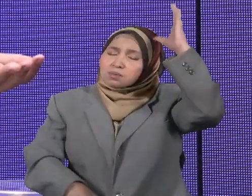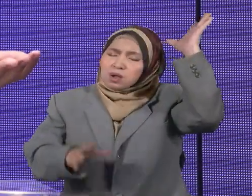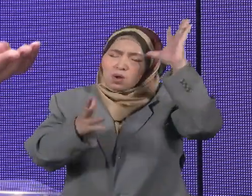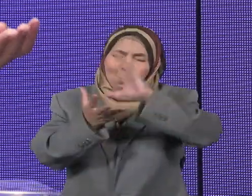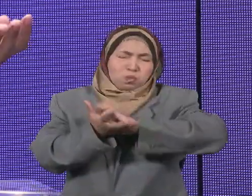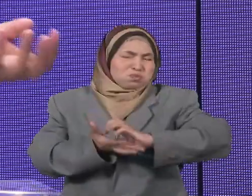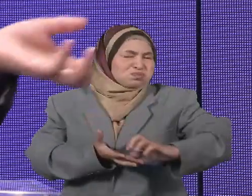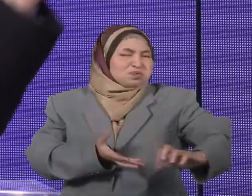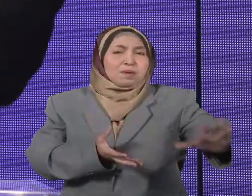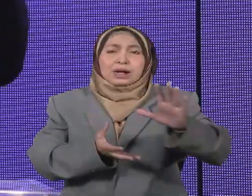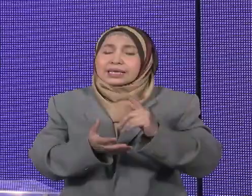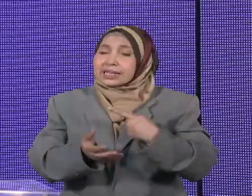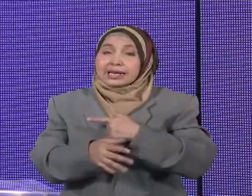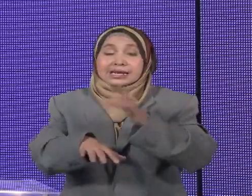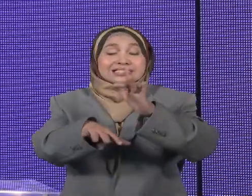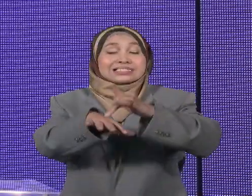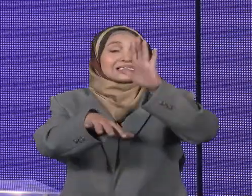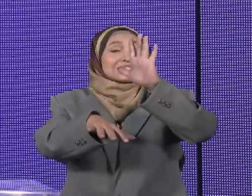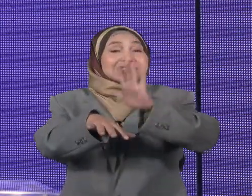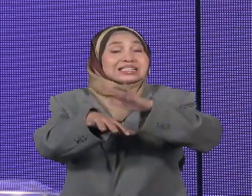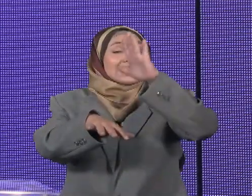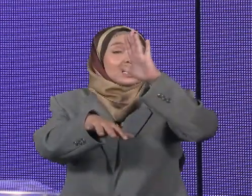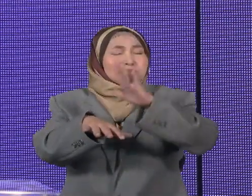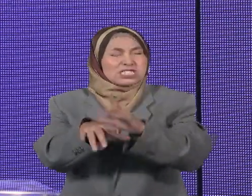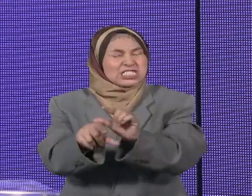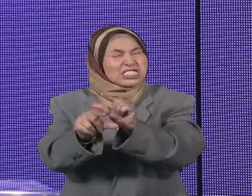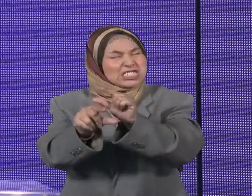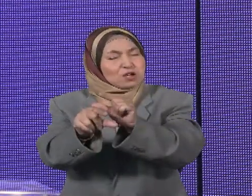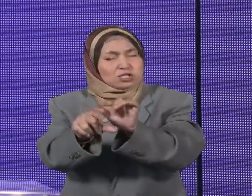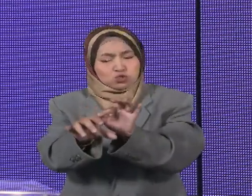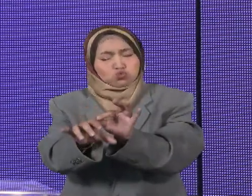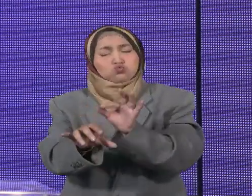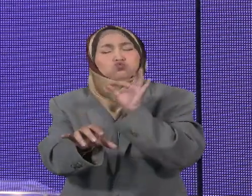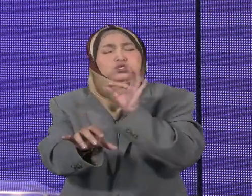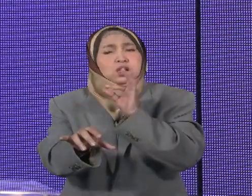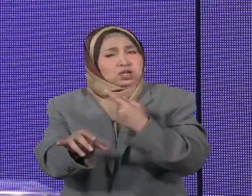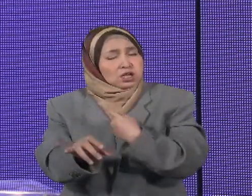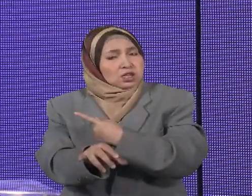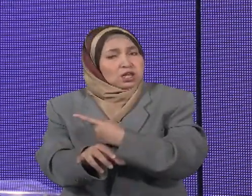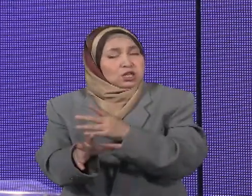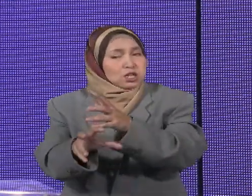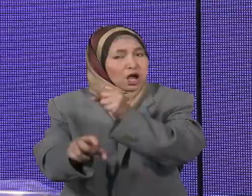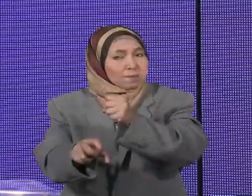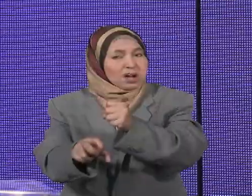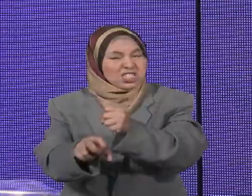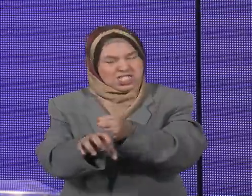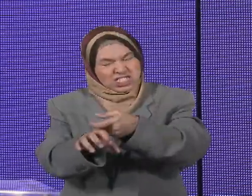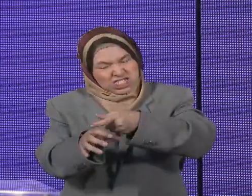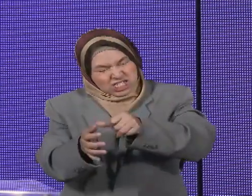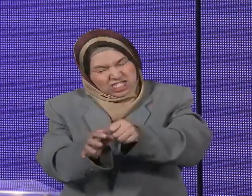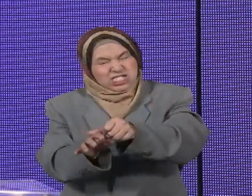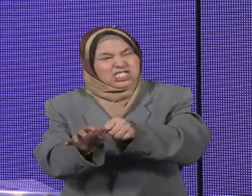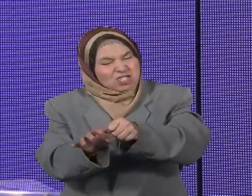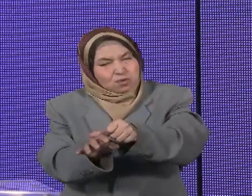seperti kita ada nyamuk saat ini, kemudian kita geram sangat, dia dah gigit kita, dan bila kita dapat itu, kita lenyek dia itu, itu